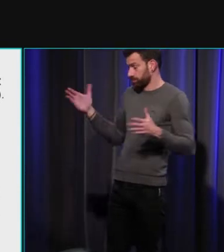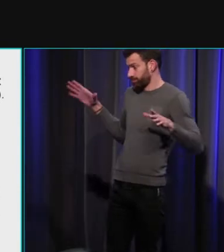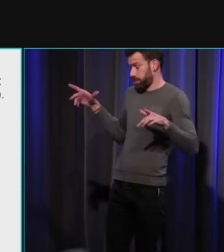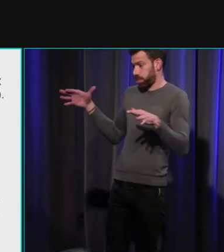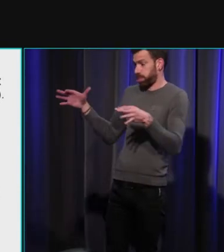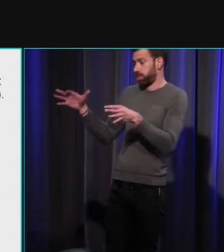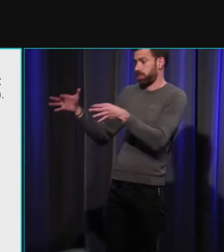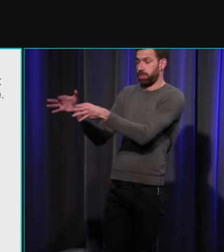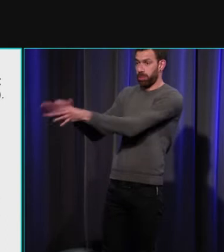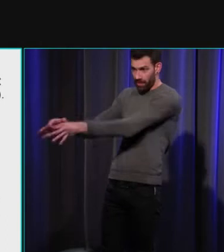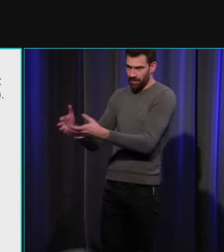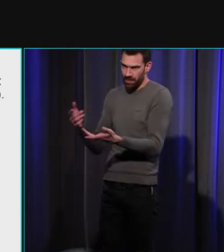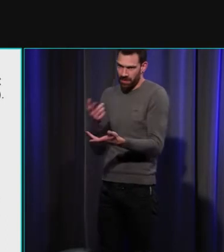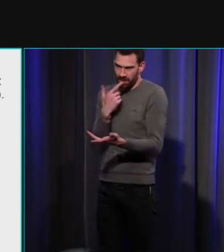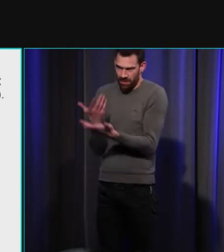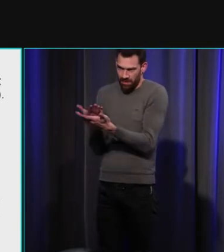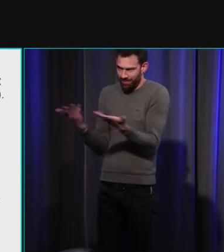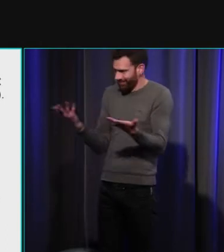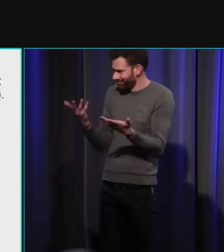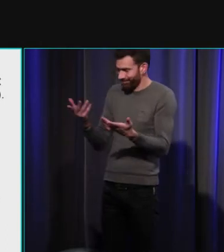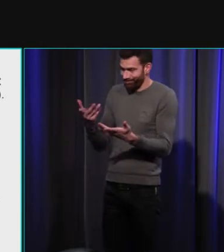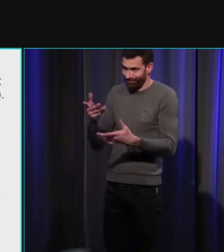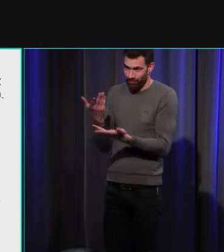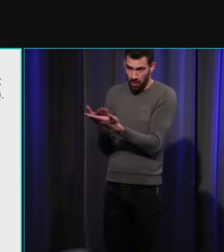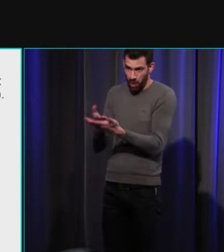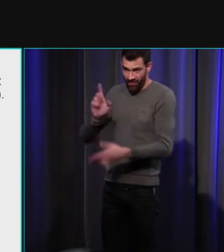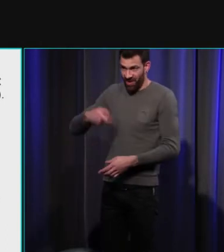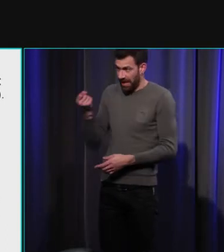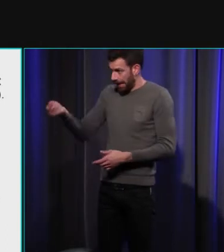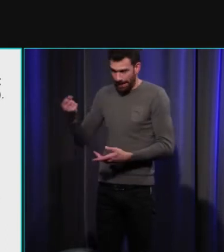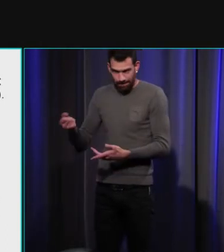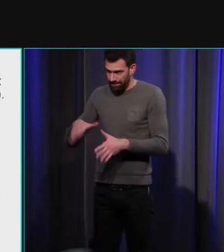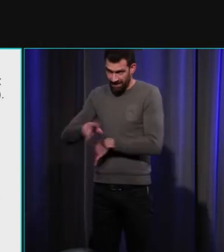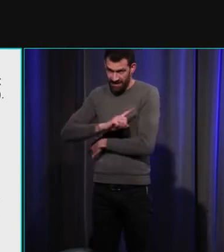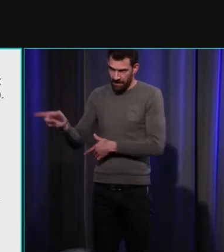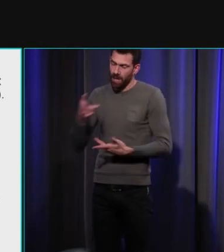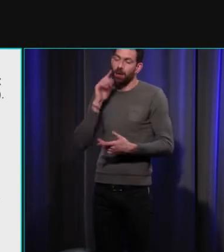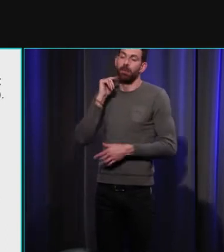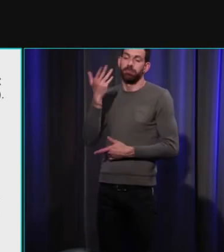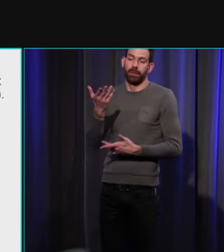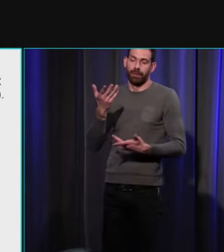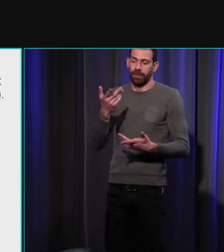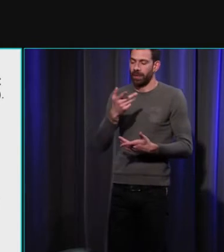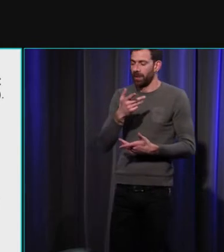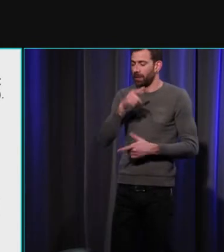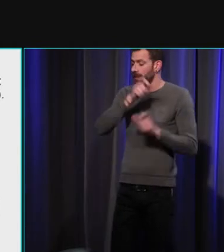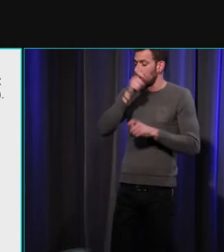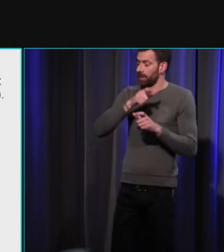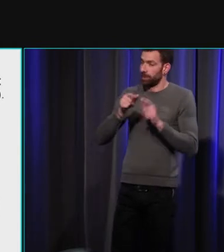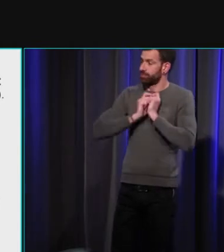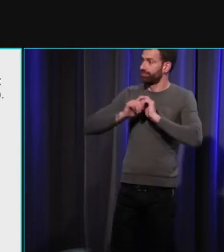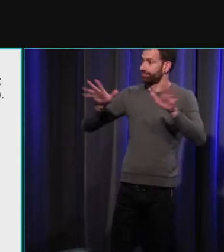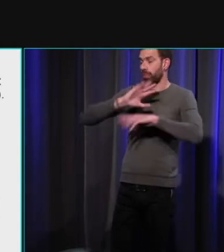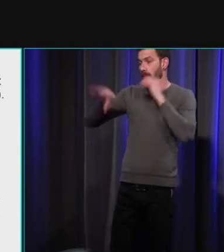la voie du glaive que les apôtres conquérir damas alexandrie est une grande partie du monde que depuis